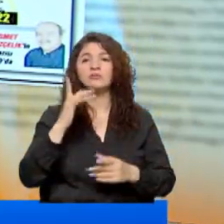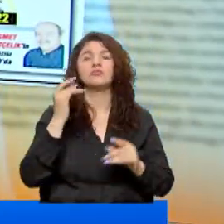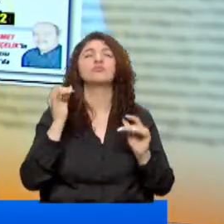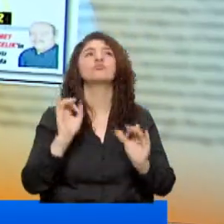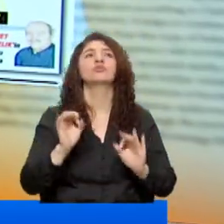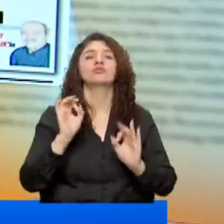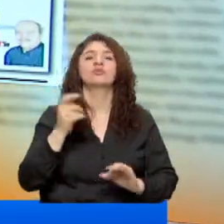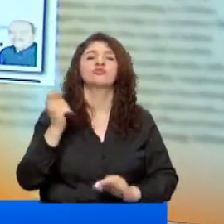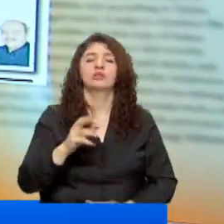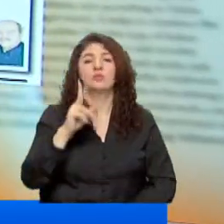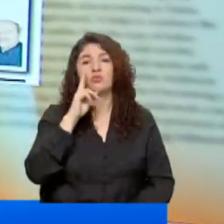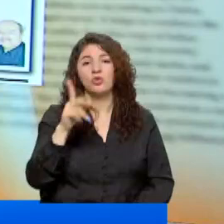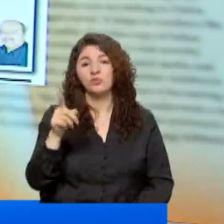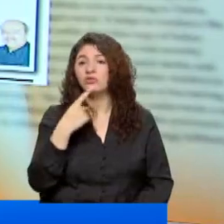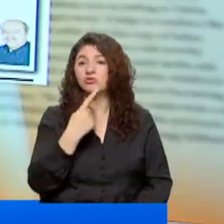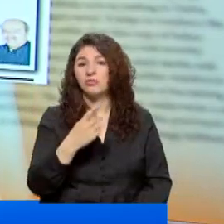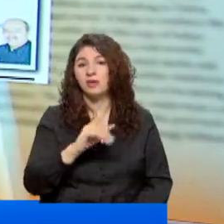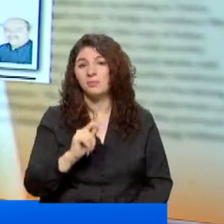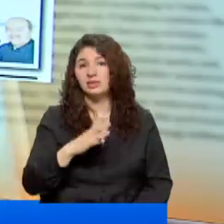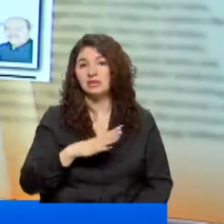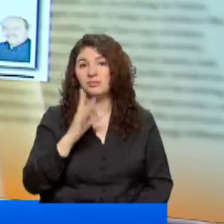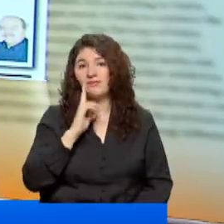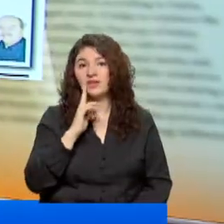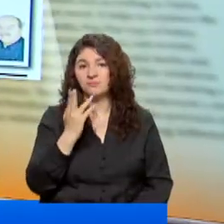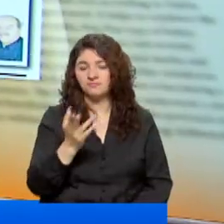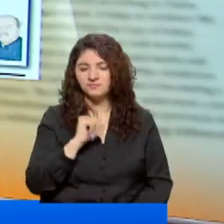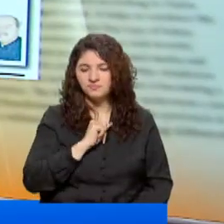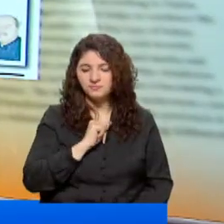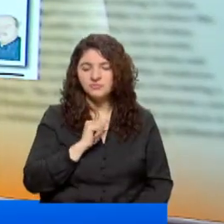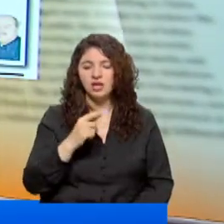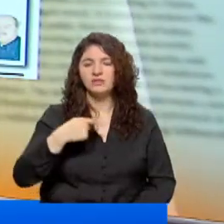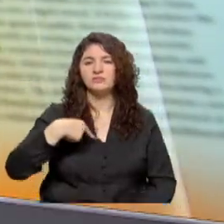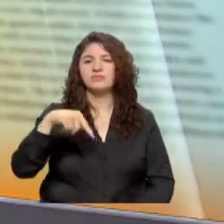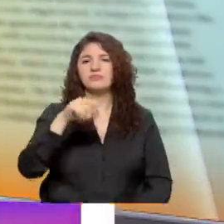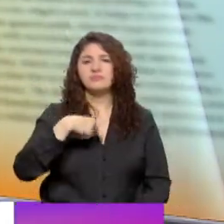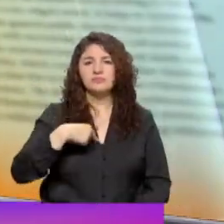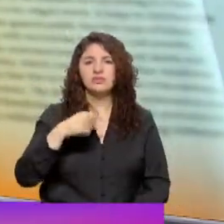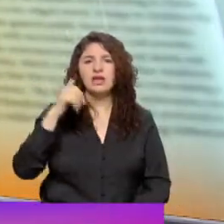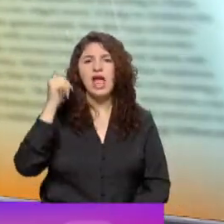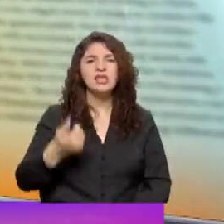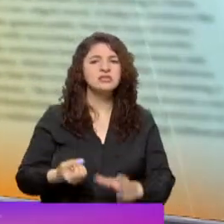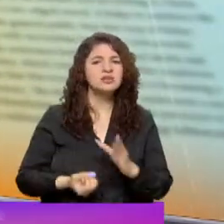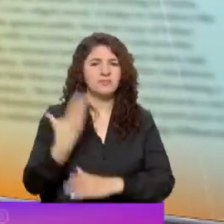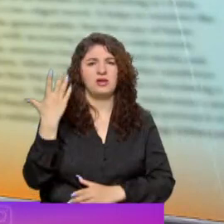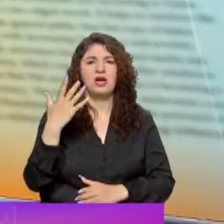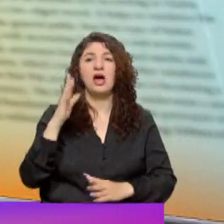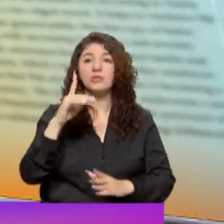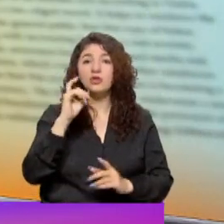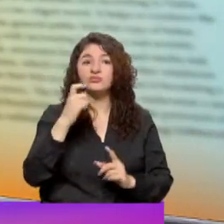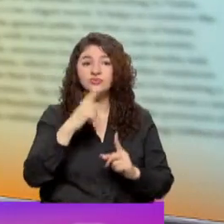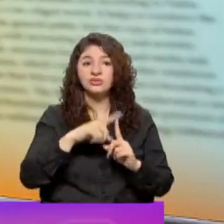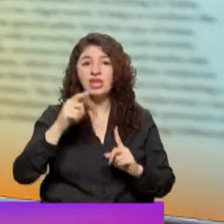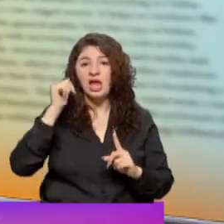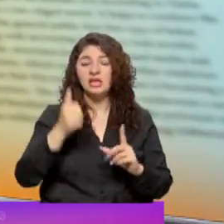mutlak gibi gözüküyor bunu söylemek isterim Efendim Bizim her sabah ama